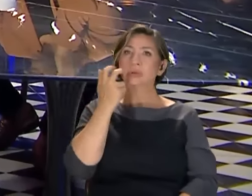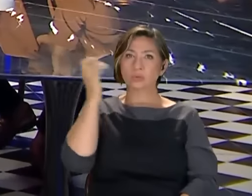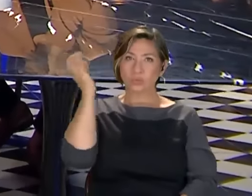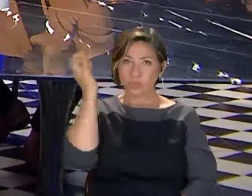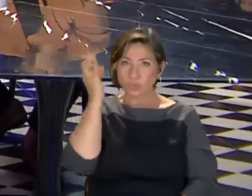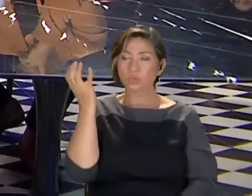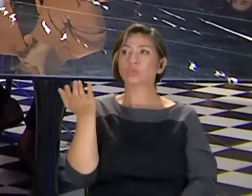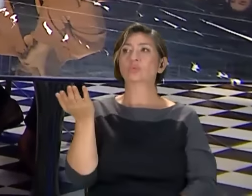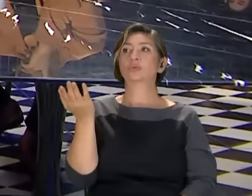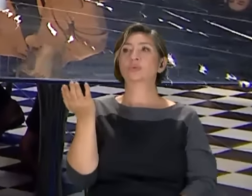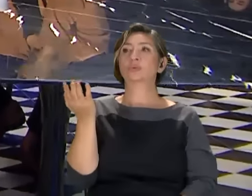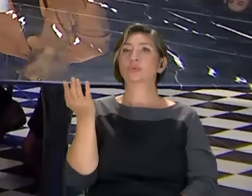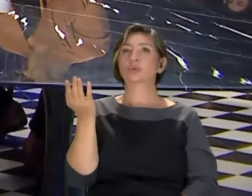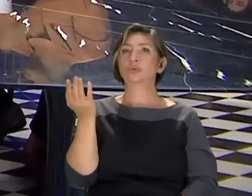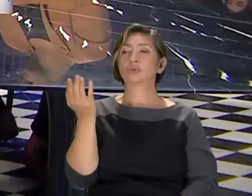duyuyorsunuz.